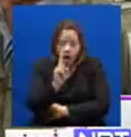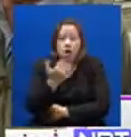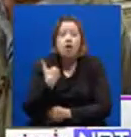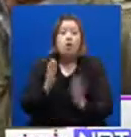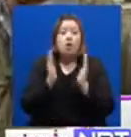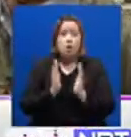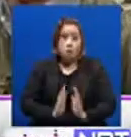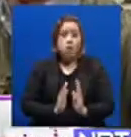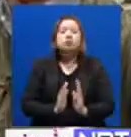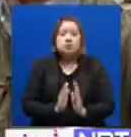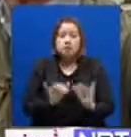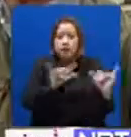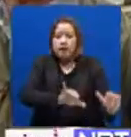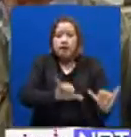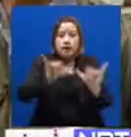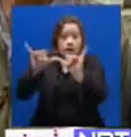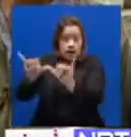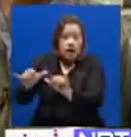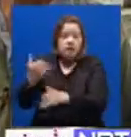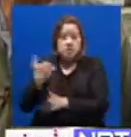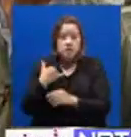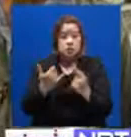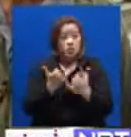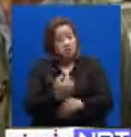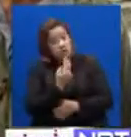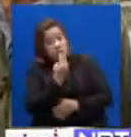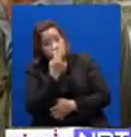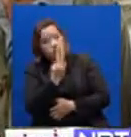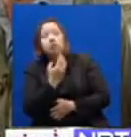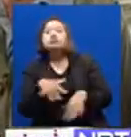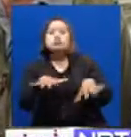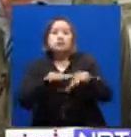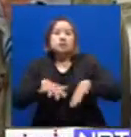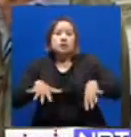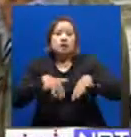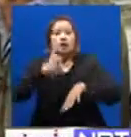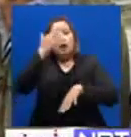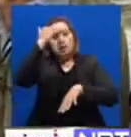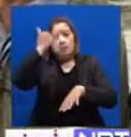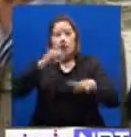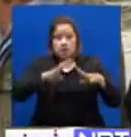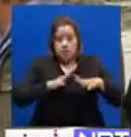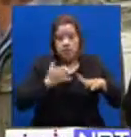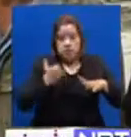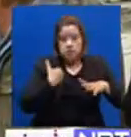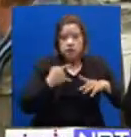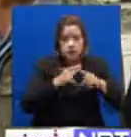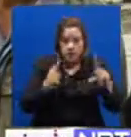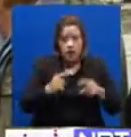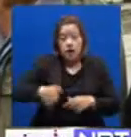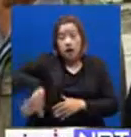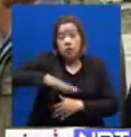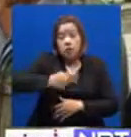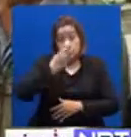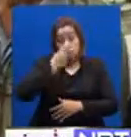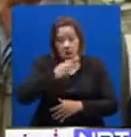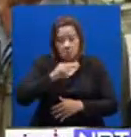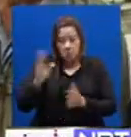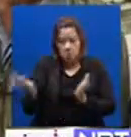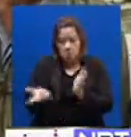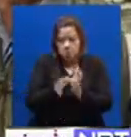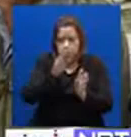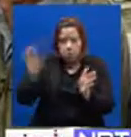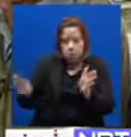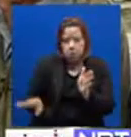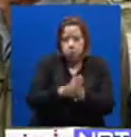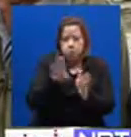ให้อพยพแต่ว่าณปัจจุบันยังไม่มีการอพยพนะครับแต่ว่าพื้นที่เนี่ยได้รับผลกระทบเพิ่มขึ้นเรื่อยๆนะครับวันนี้ขึ้นค่อนข้าง